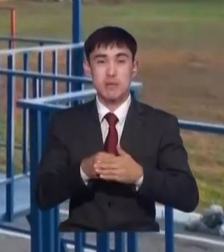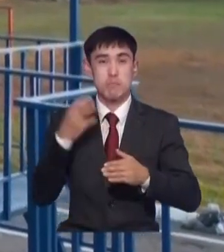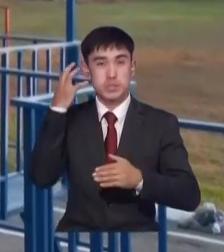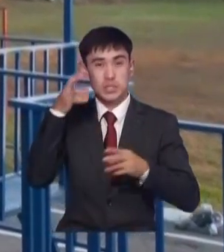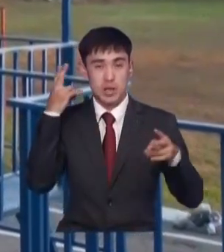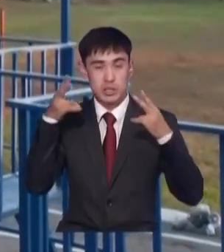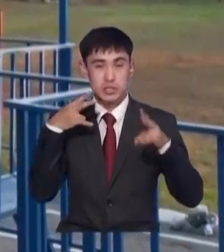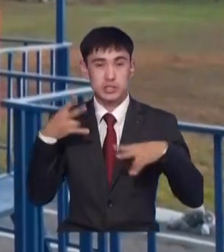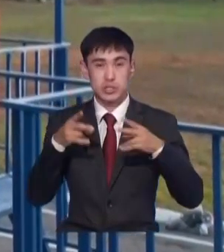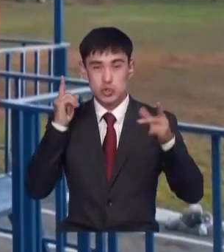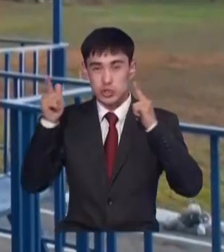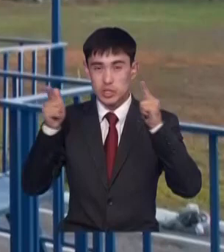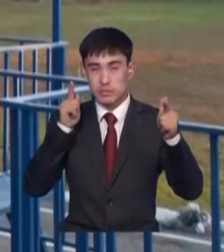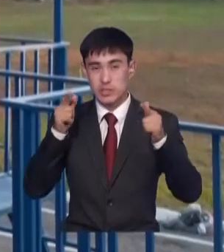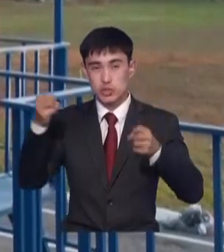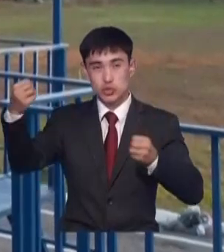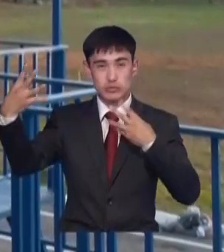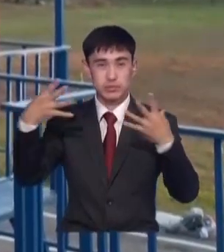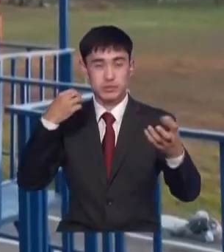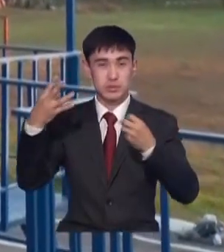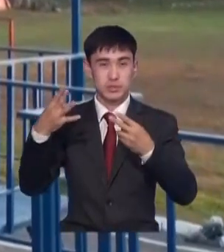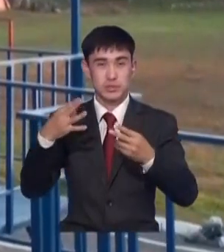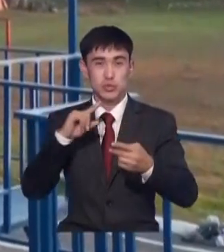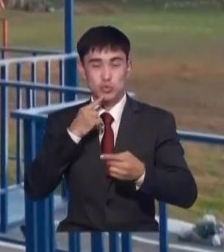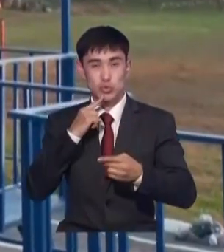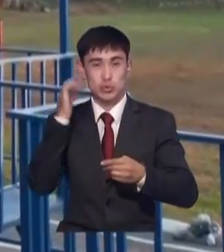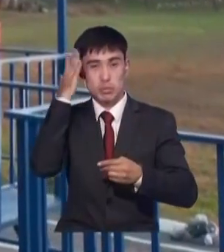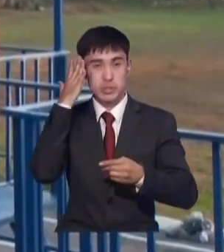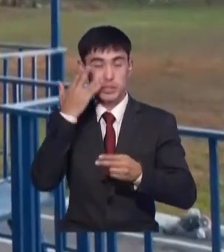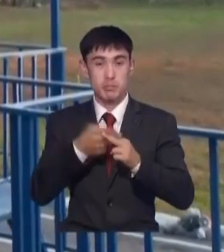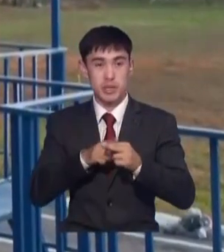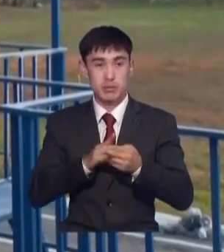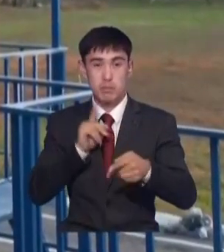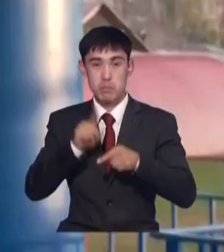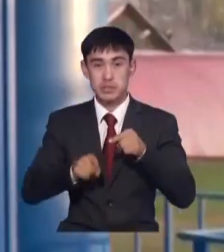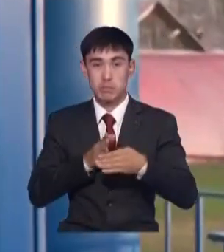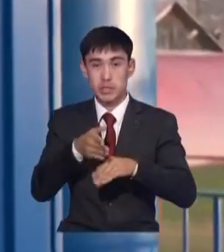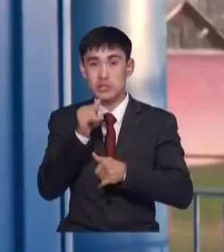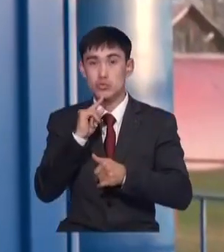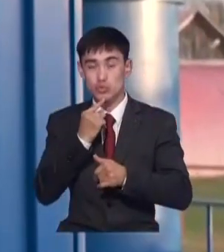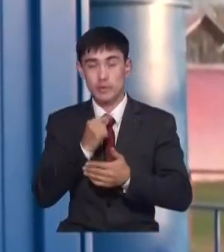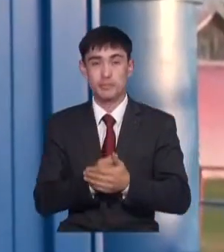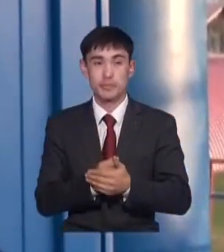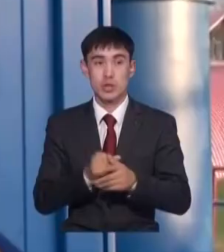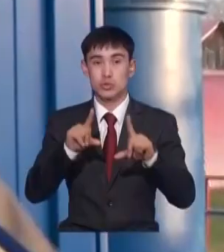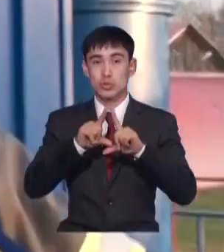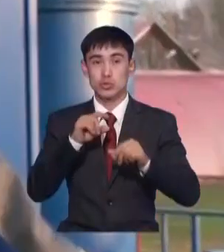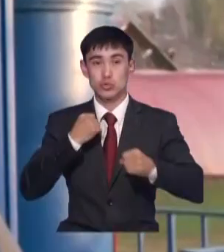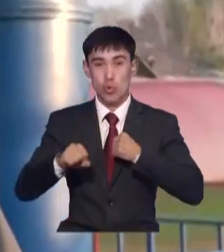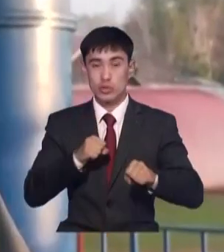шум, крики, вспышки. Трудно собраться с мыслями и пройти как бы быстро это все. То есть сковывается